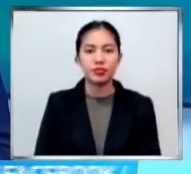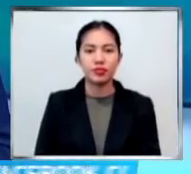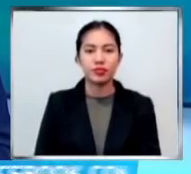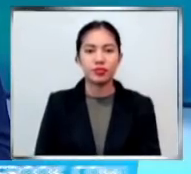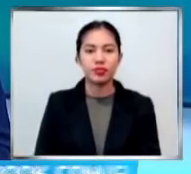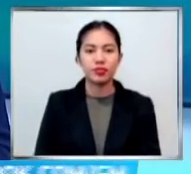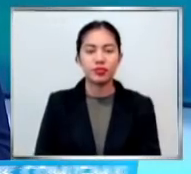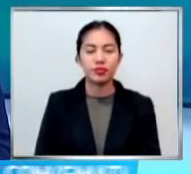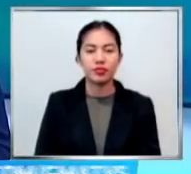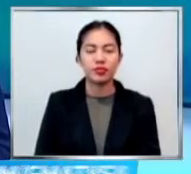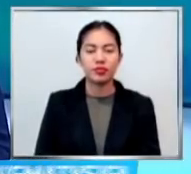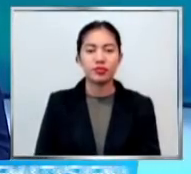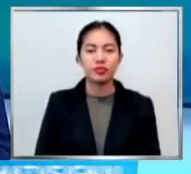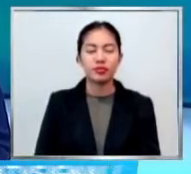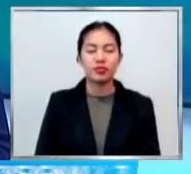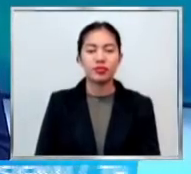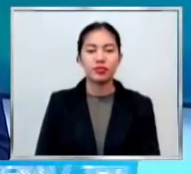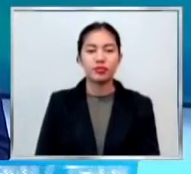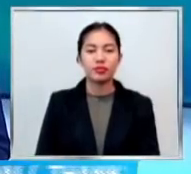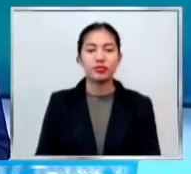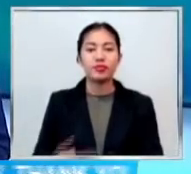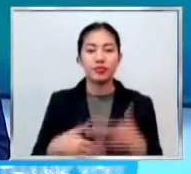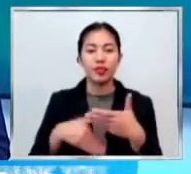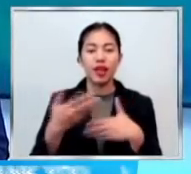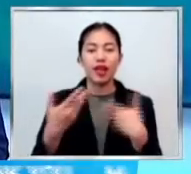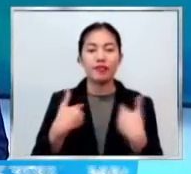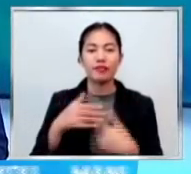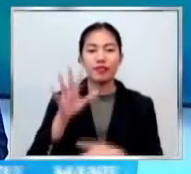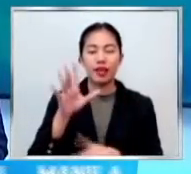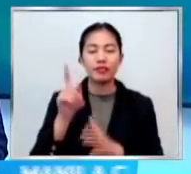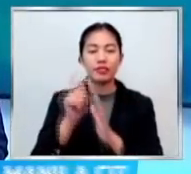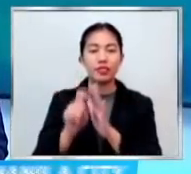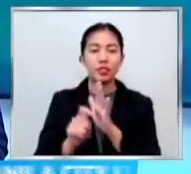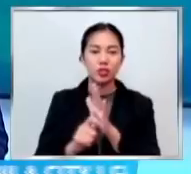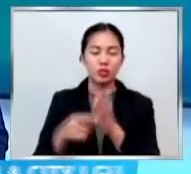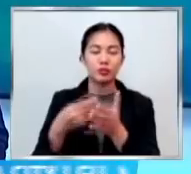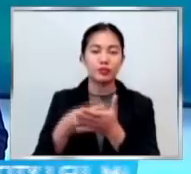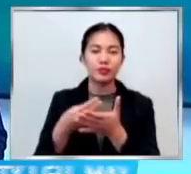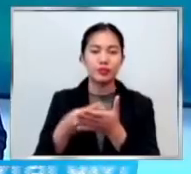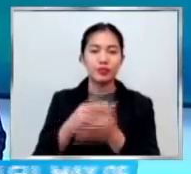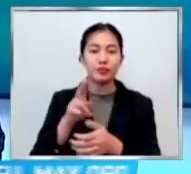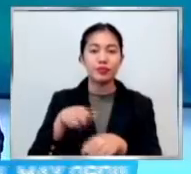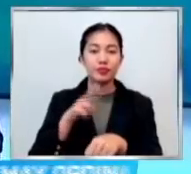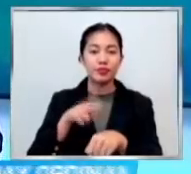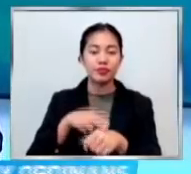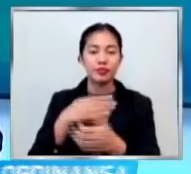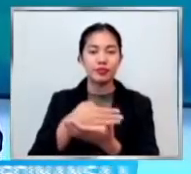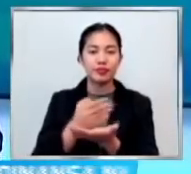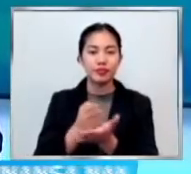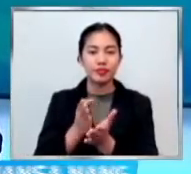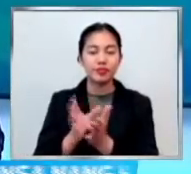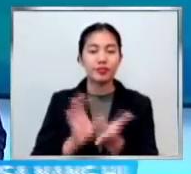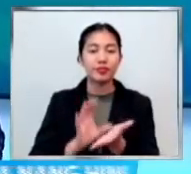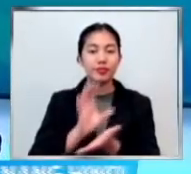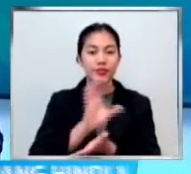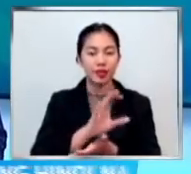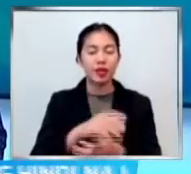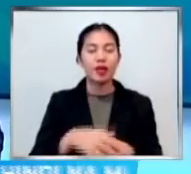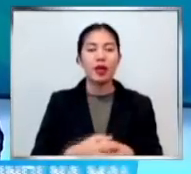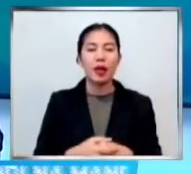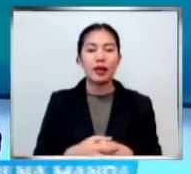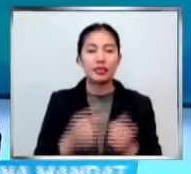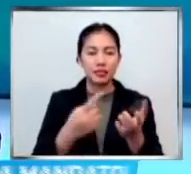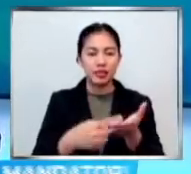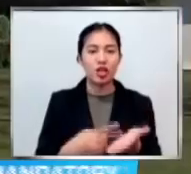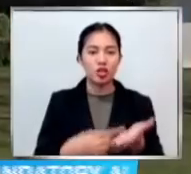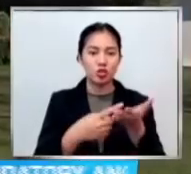Samantala, ratification ng mahigit 5 trillion pesos na 2022 national budget ang prioridad ng Kamara sa pagbabalik sesyon nito ngayong araw.